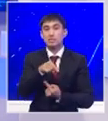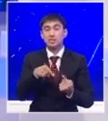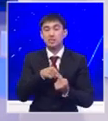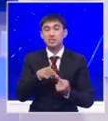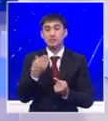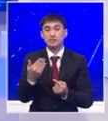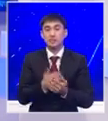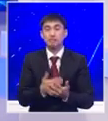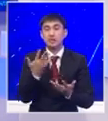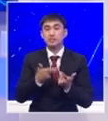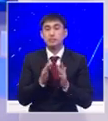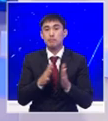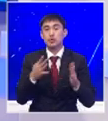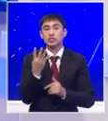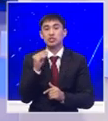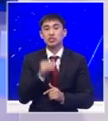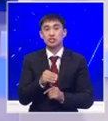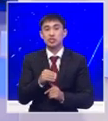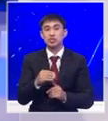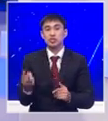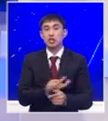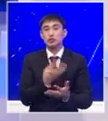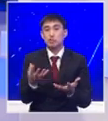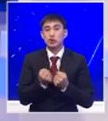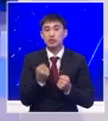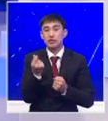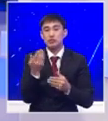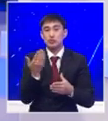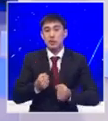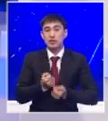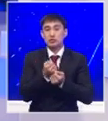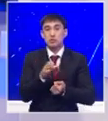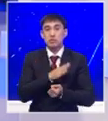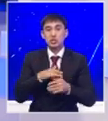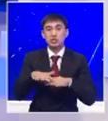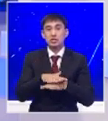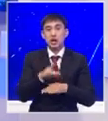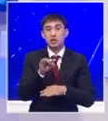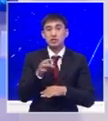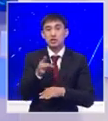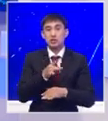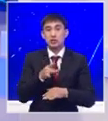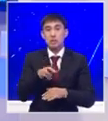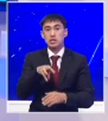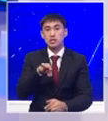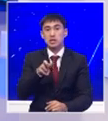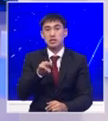предпринимательских инициатив среди более 4.000 желающих получить финансовую поддержку была и жительница каратальский